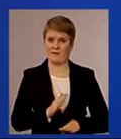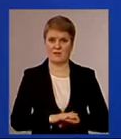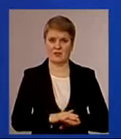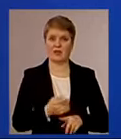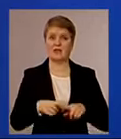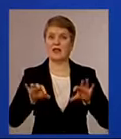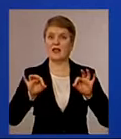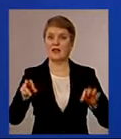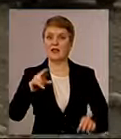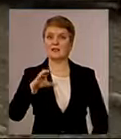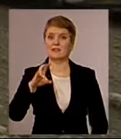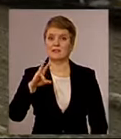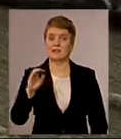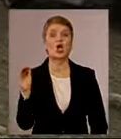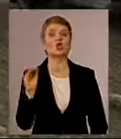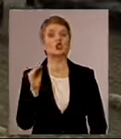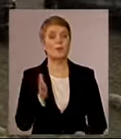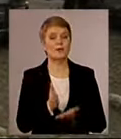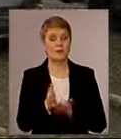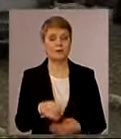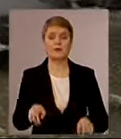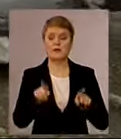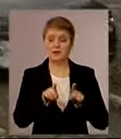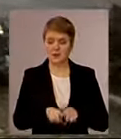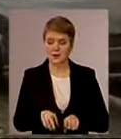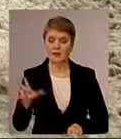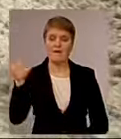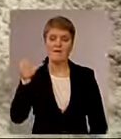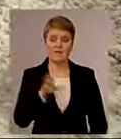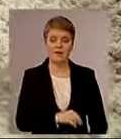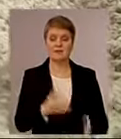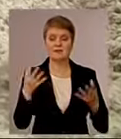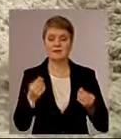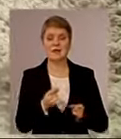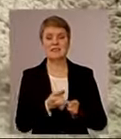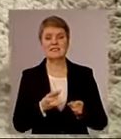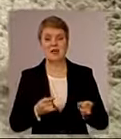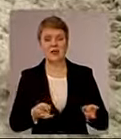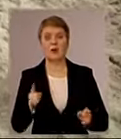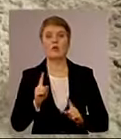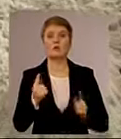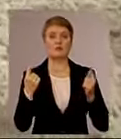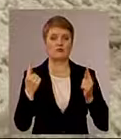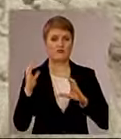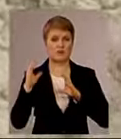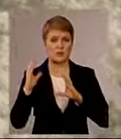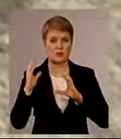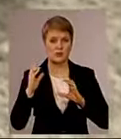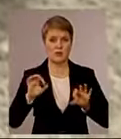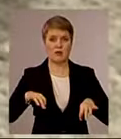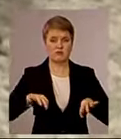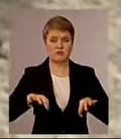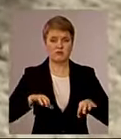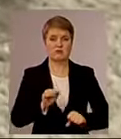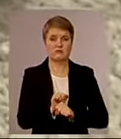ДСНС. В Житомирському напрямку теж увесь день затори та тягнучки. Все через те, що великогабаритні машини буксують